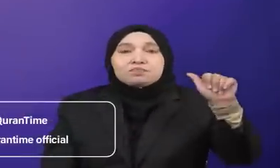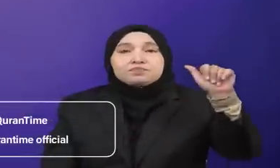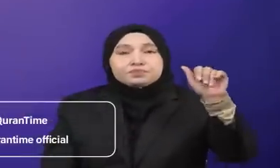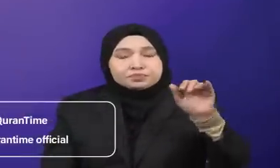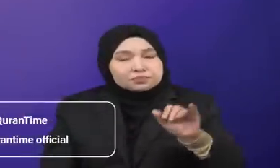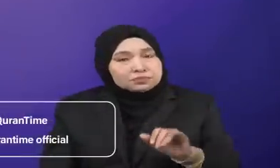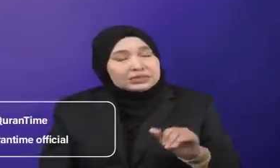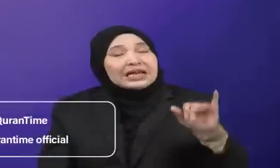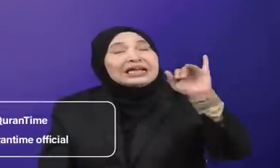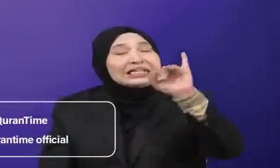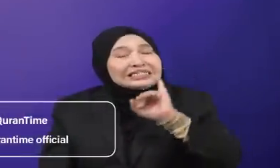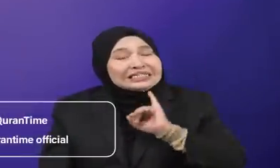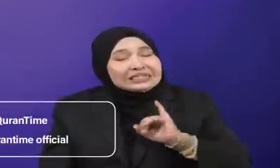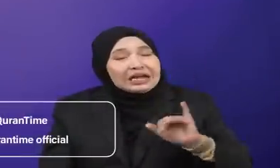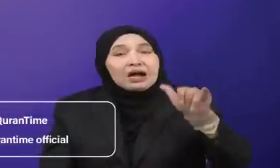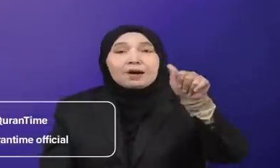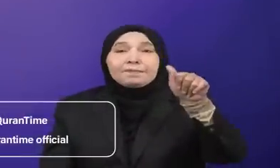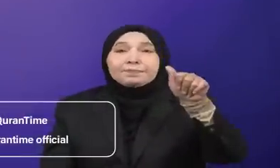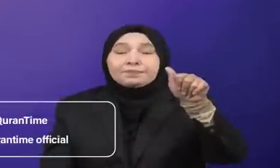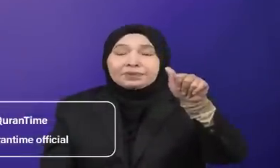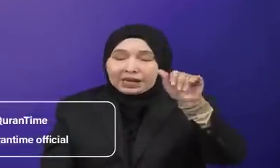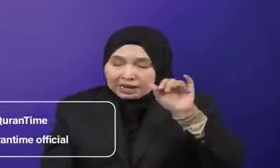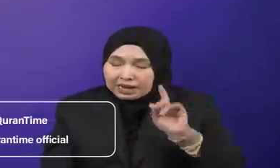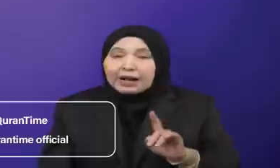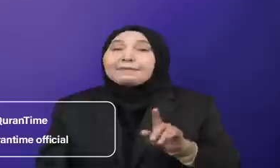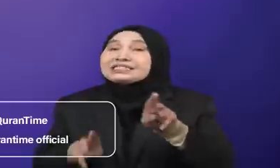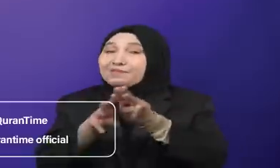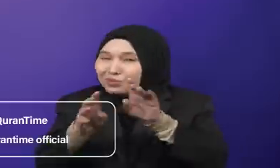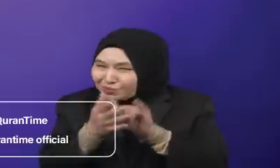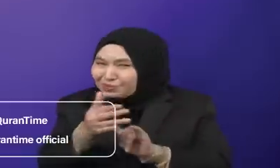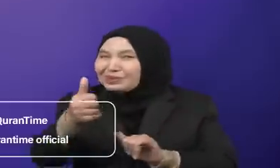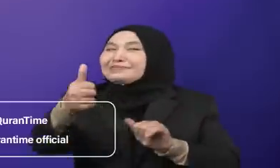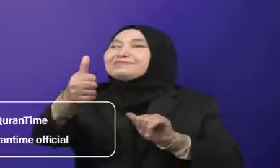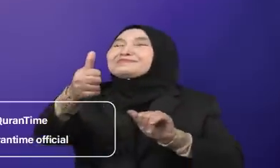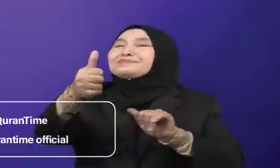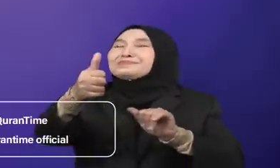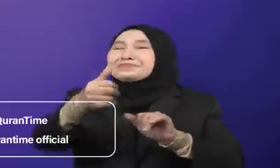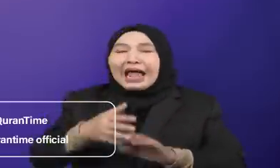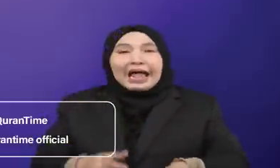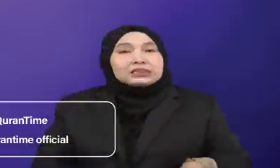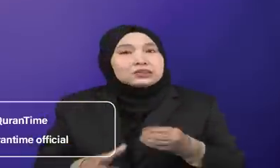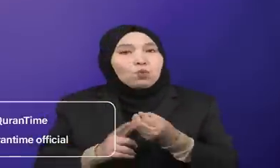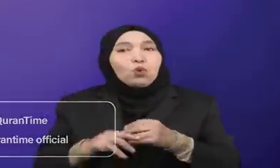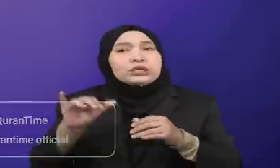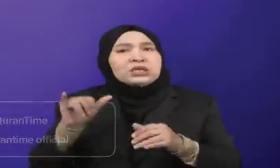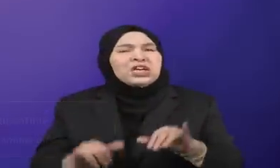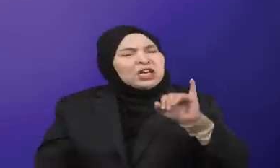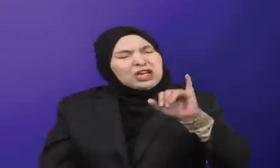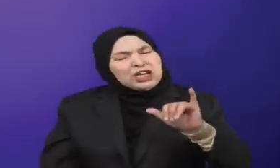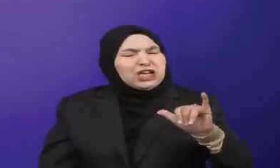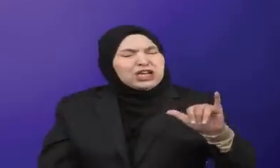lagi sekali ah begitu ataupun Iya banyak